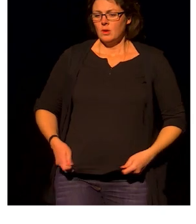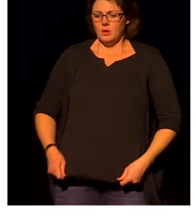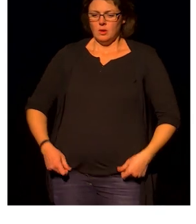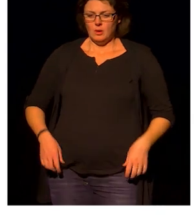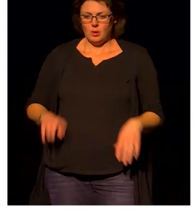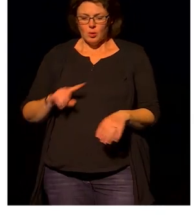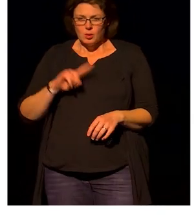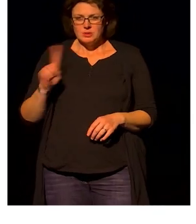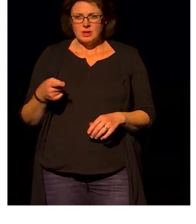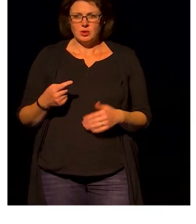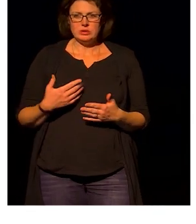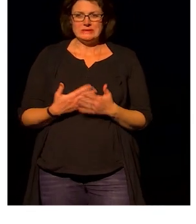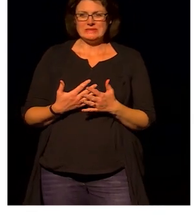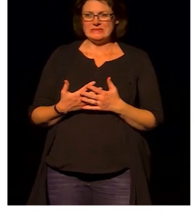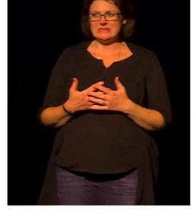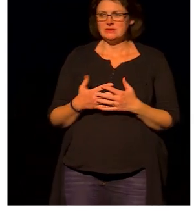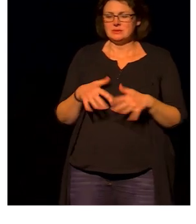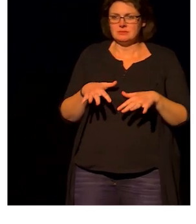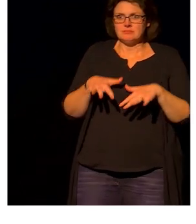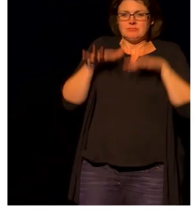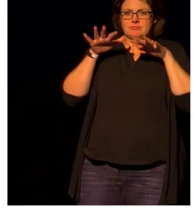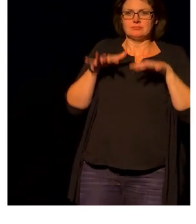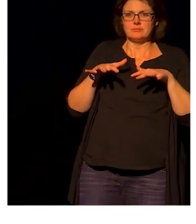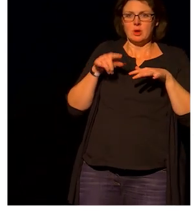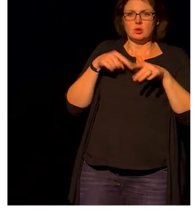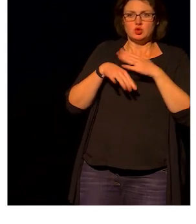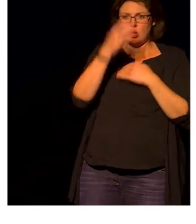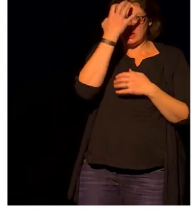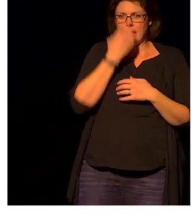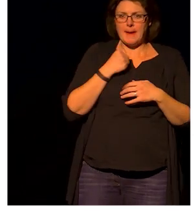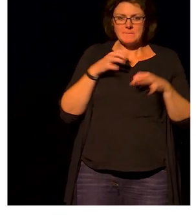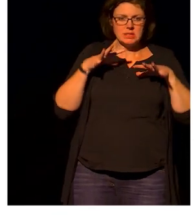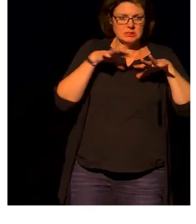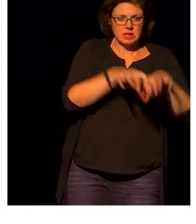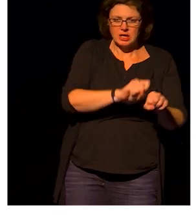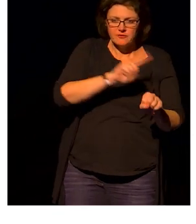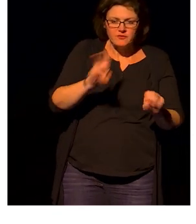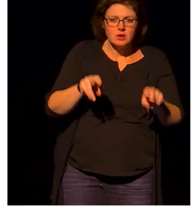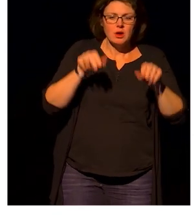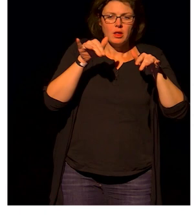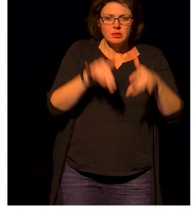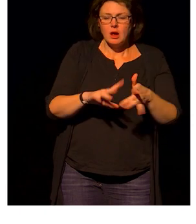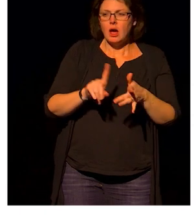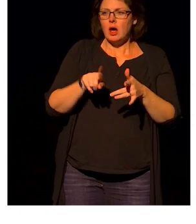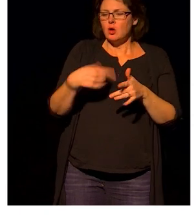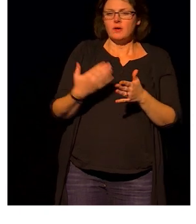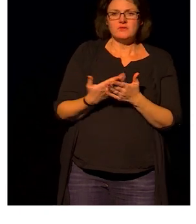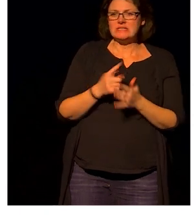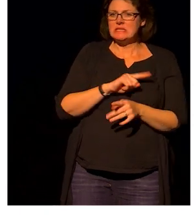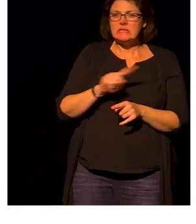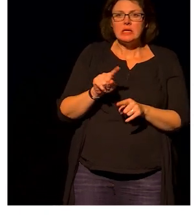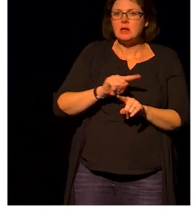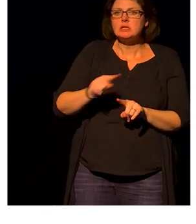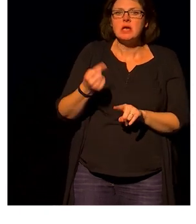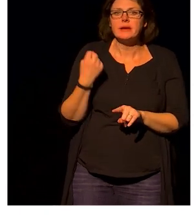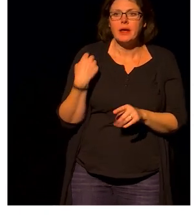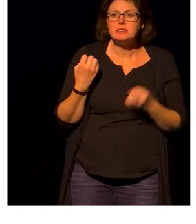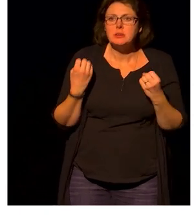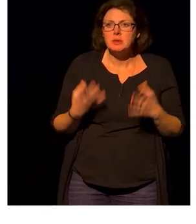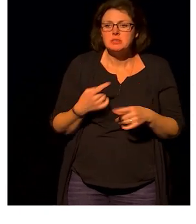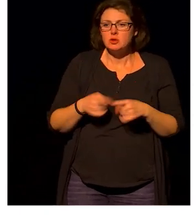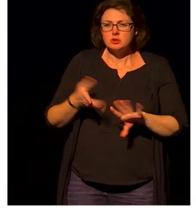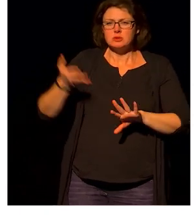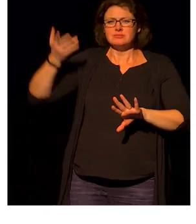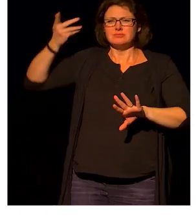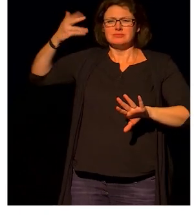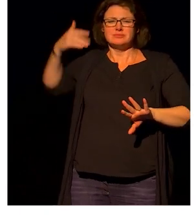Vordergrund getreten ist. Das ist nicht etwas, was es seit gestern gibt, was man mit Blick auf Ereignisse wie Staatsgründung oder so beziehen